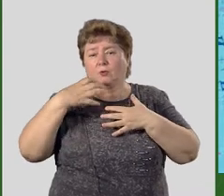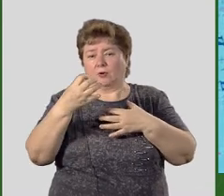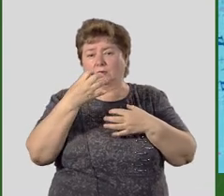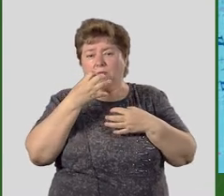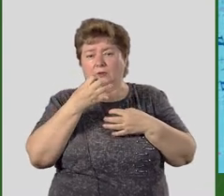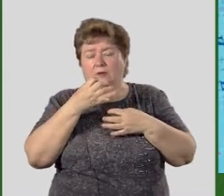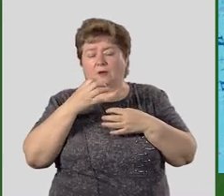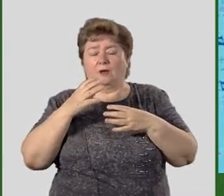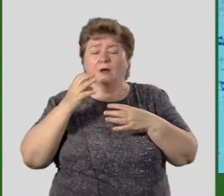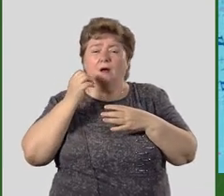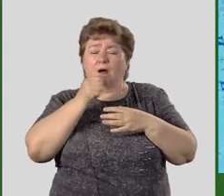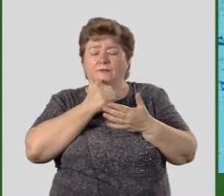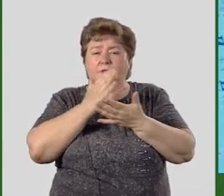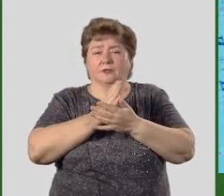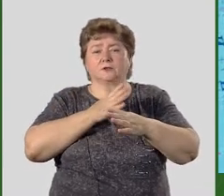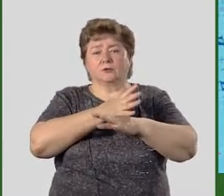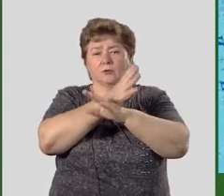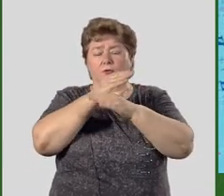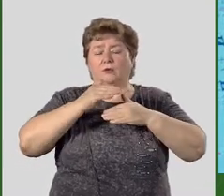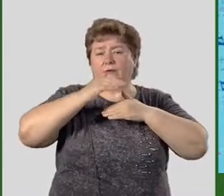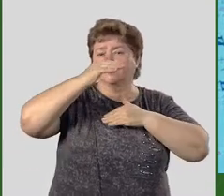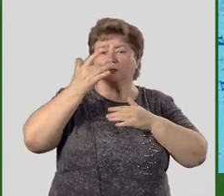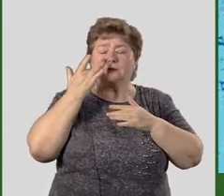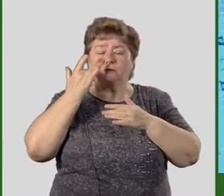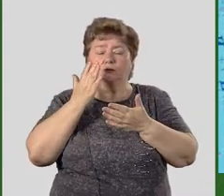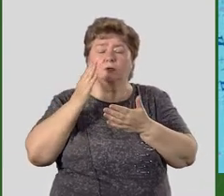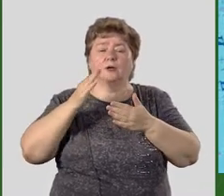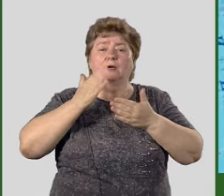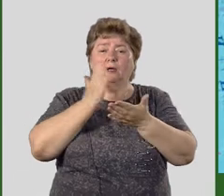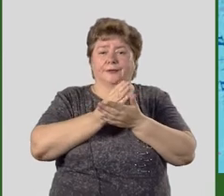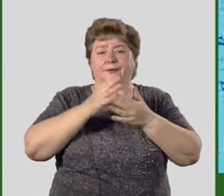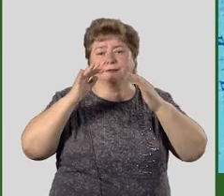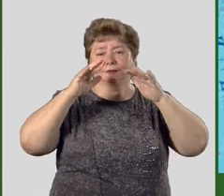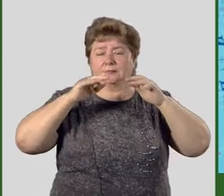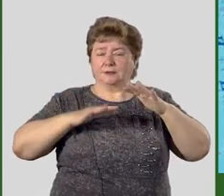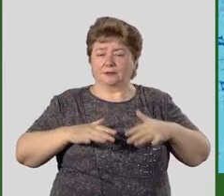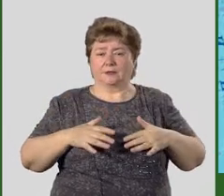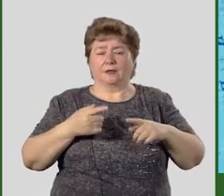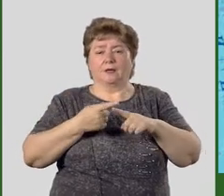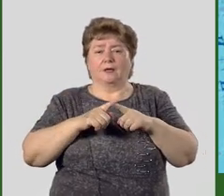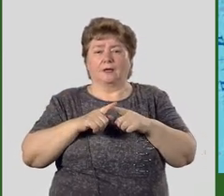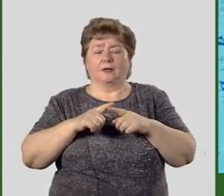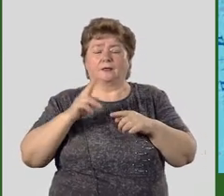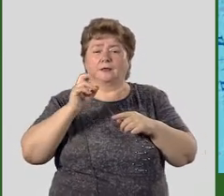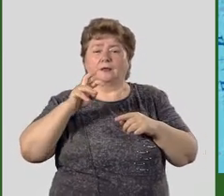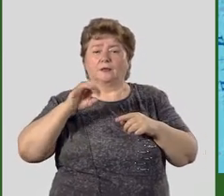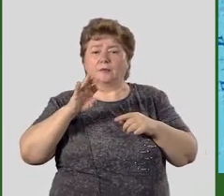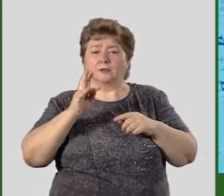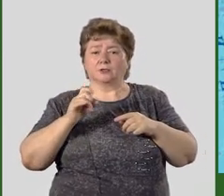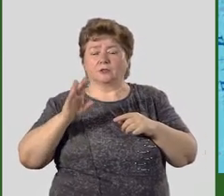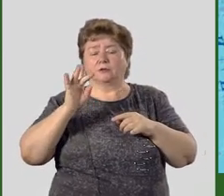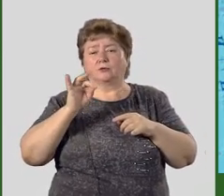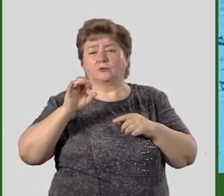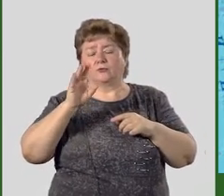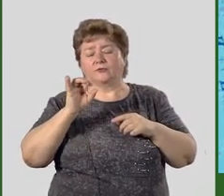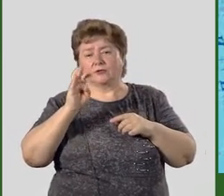тепла, в Африке есть горы, на вершине которых лежит снег. Это Килиманджаро,